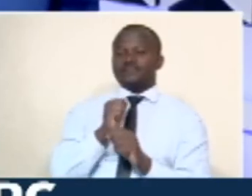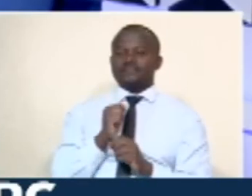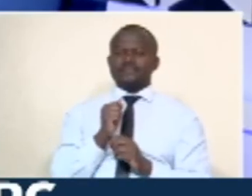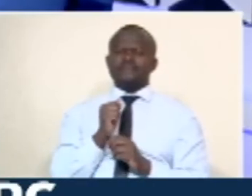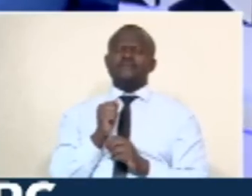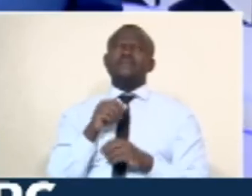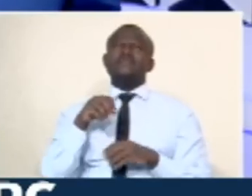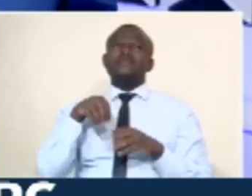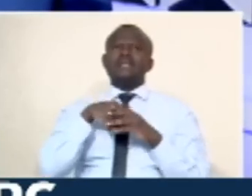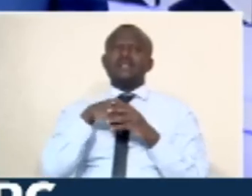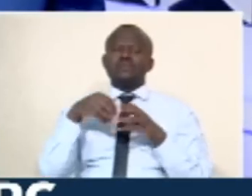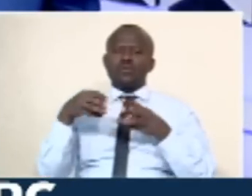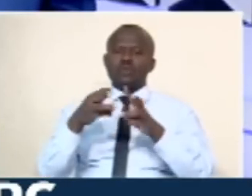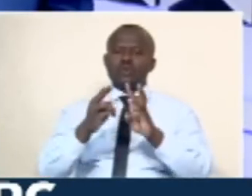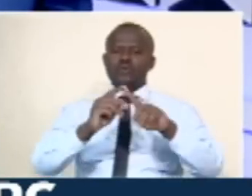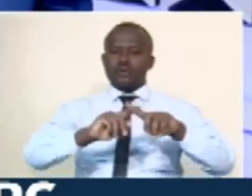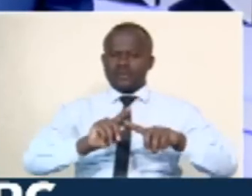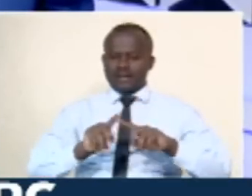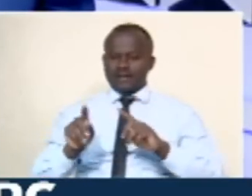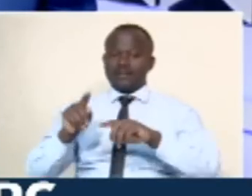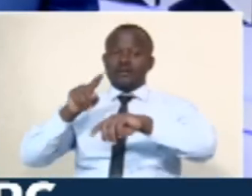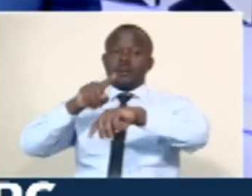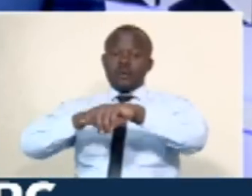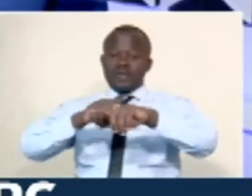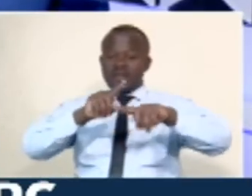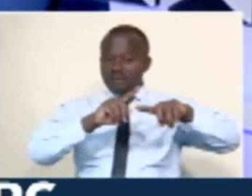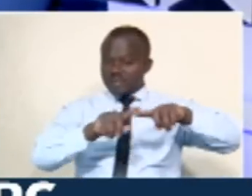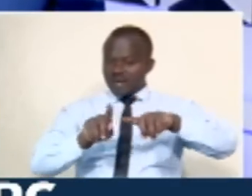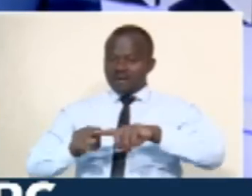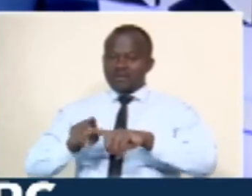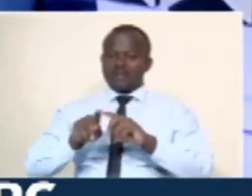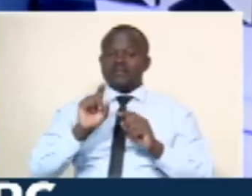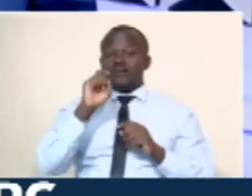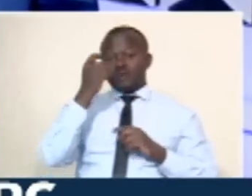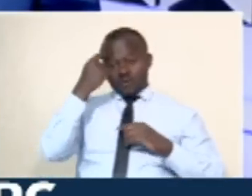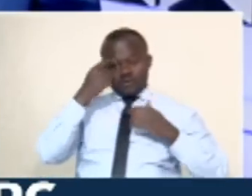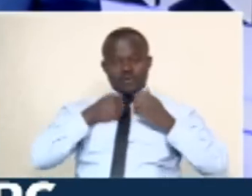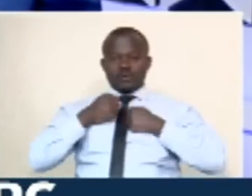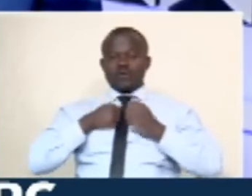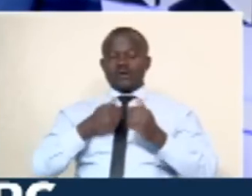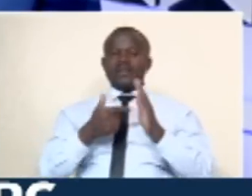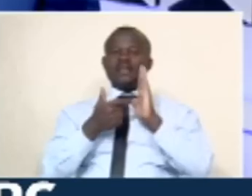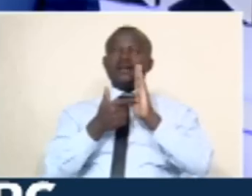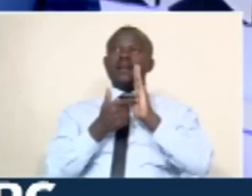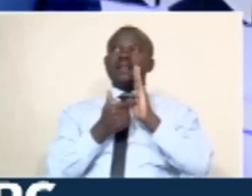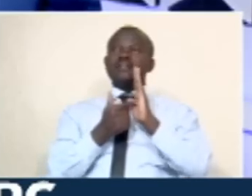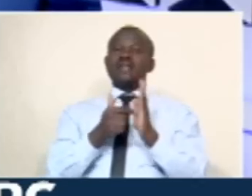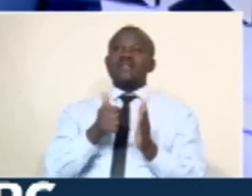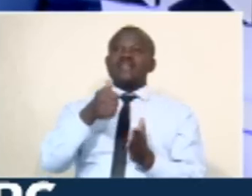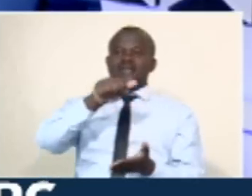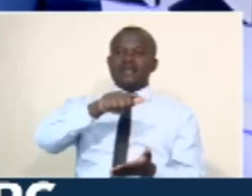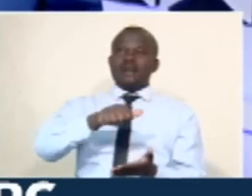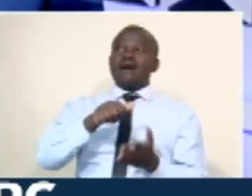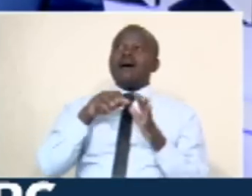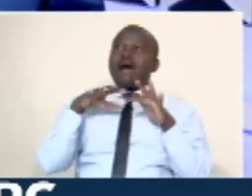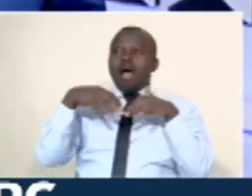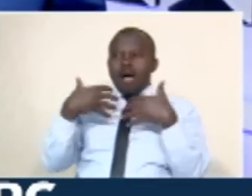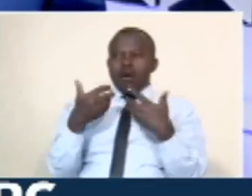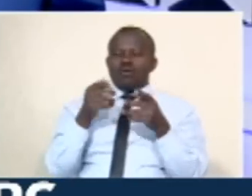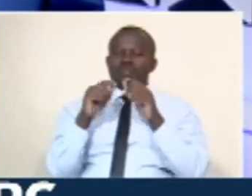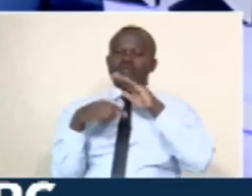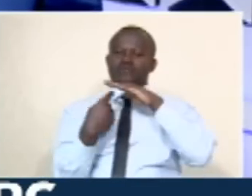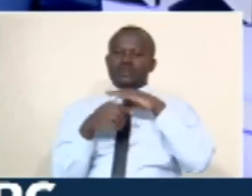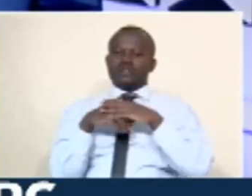buryo butandukanye guverinoma y'u Rwanda yakomeje kugaragaza aho ihagaze ku kibazo cy'umutekano mu burasirazuba bwa Congo. Kubera iki uyu munsi